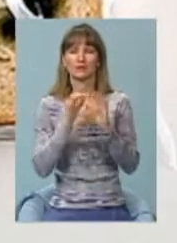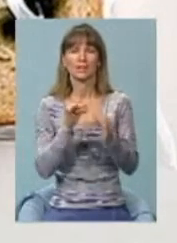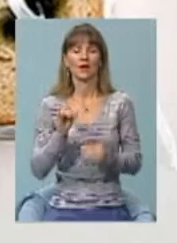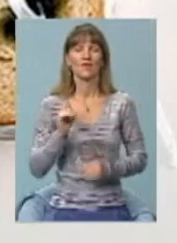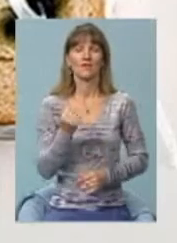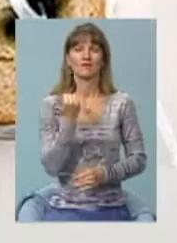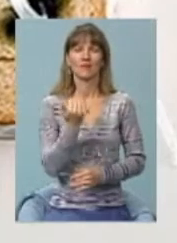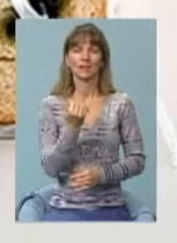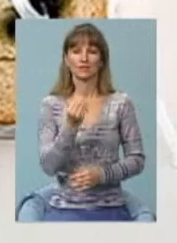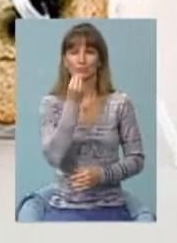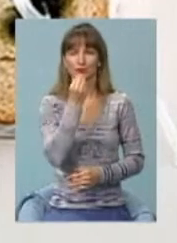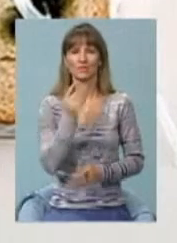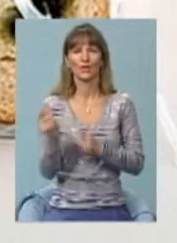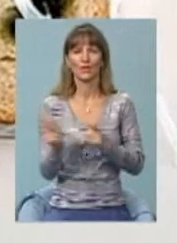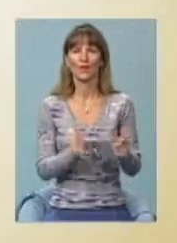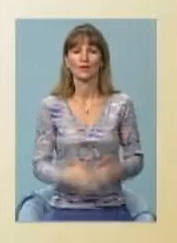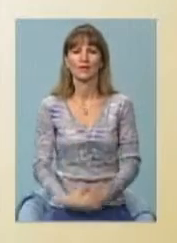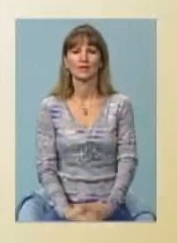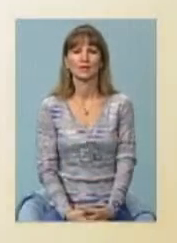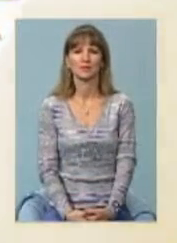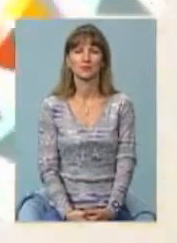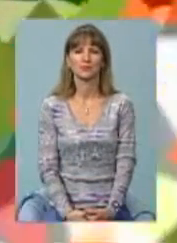охоронець вашого перекусу готовий.